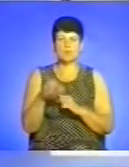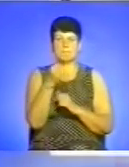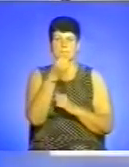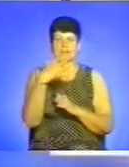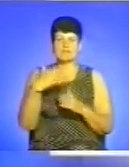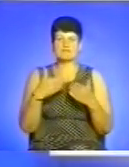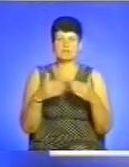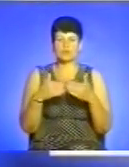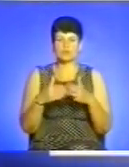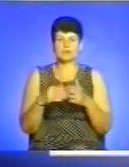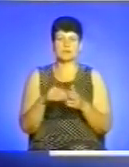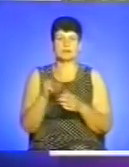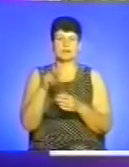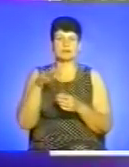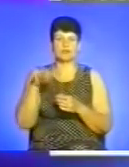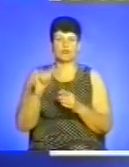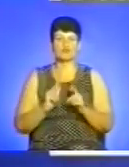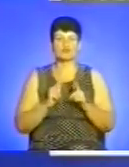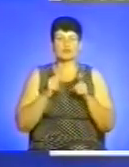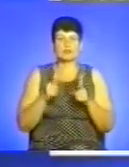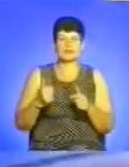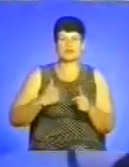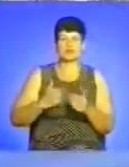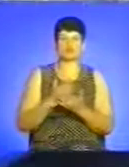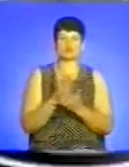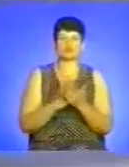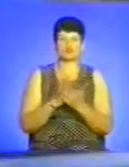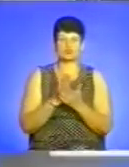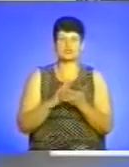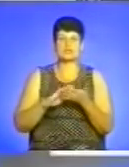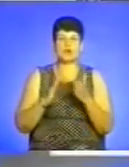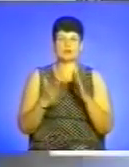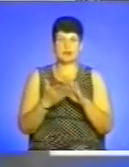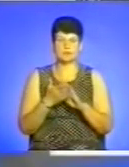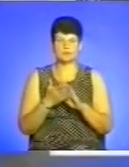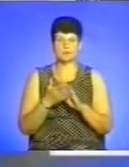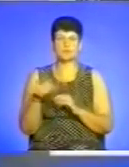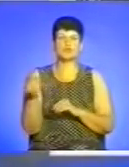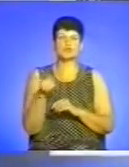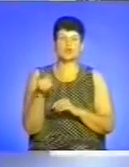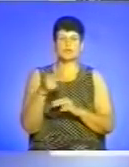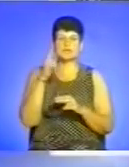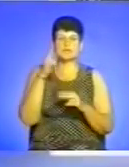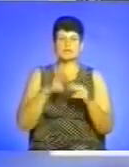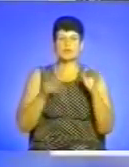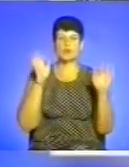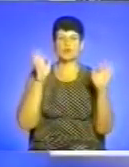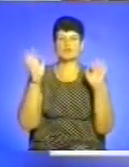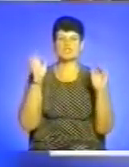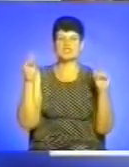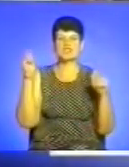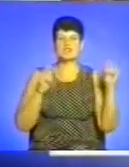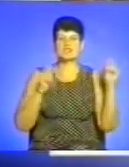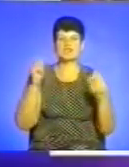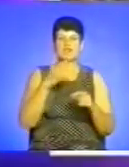випускників профтехучилищ вступили на військову службу за контрактом. У Тернополі завершився музичний фестиваль «Файне місто».